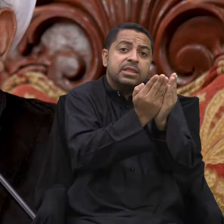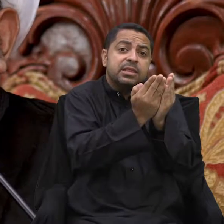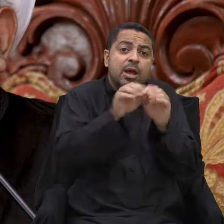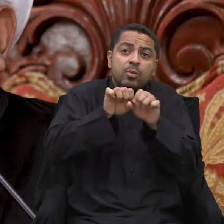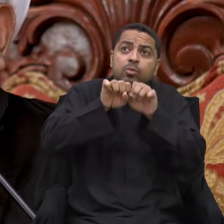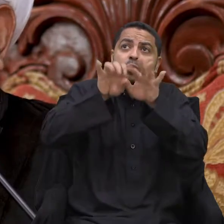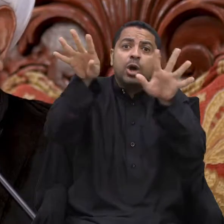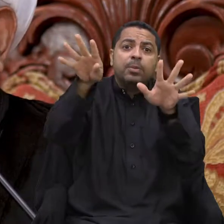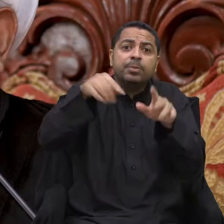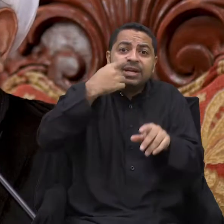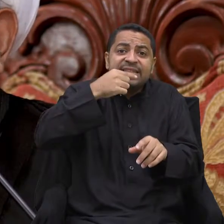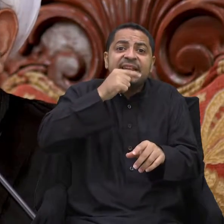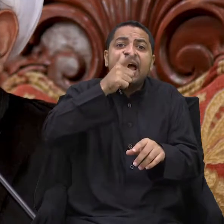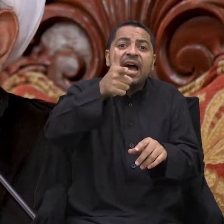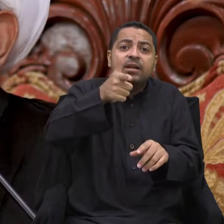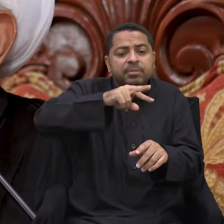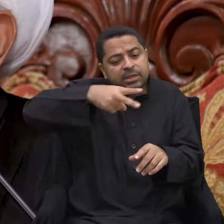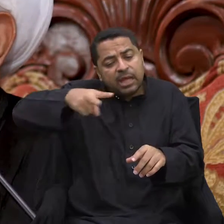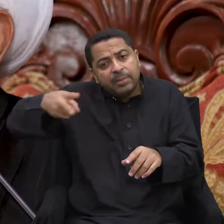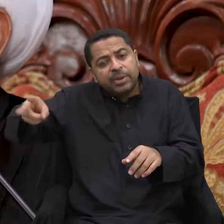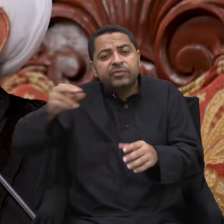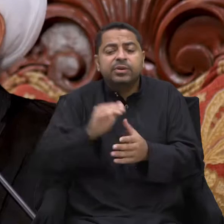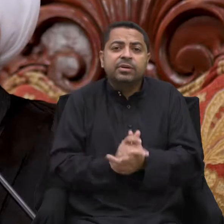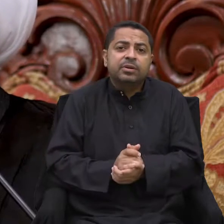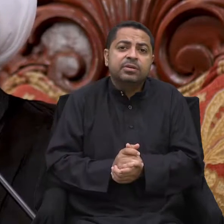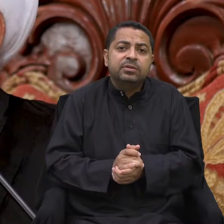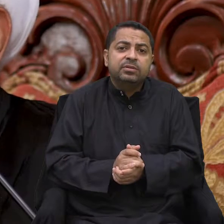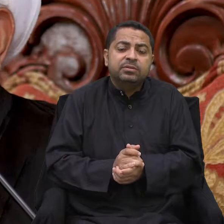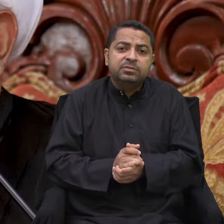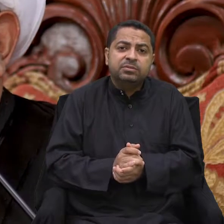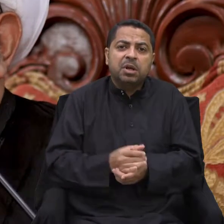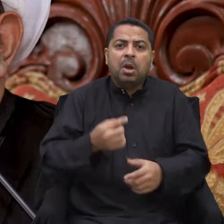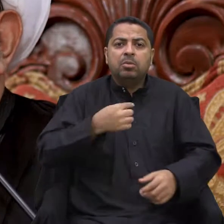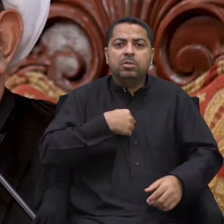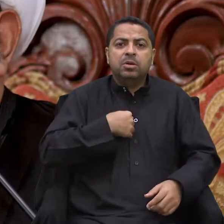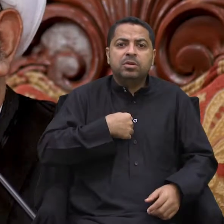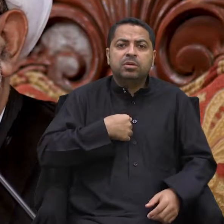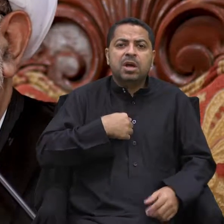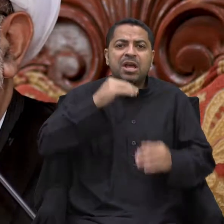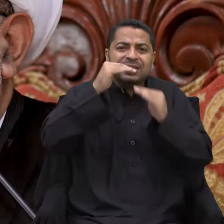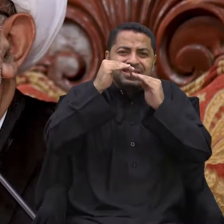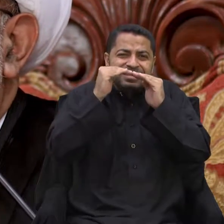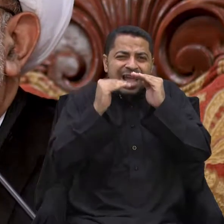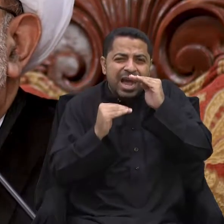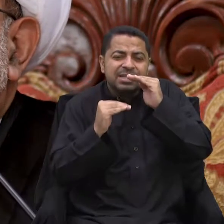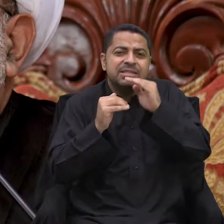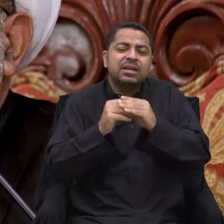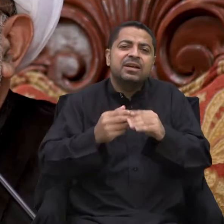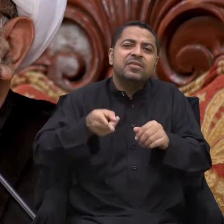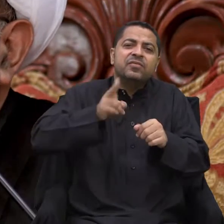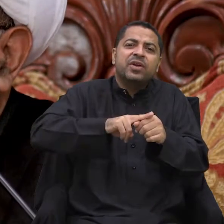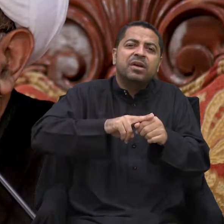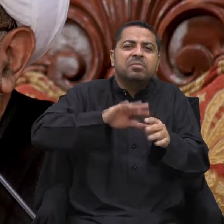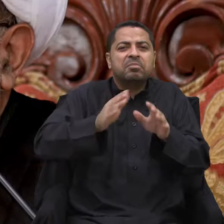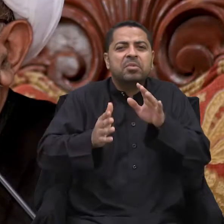بمختلف اللغات. لا ينبغي أن يكون عندنا نقص في